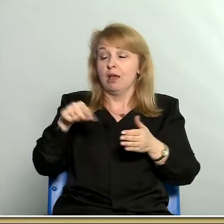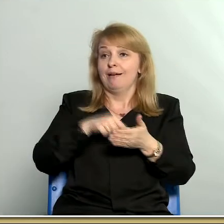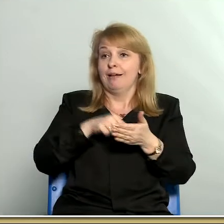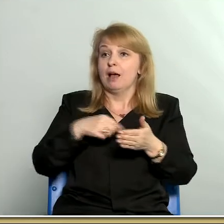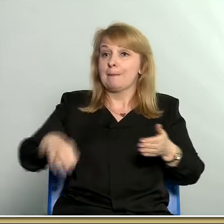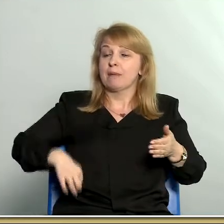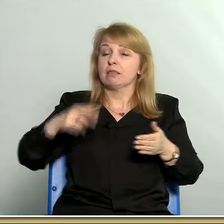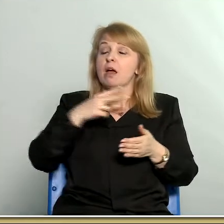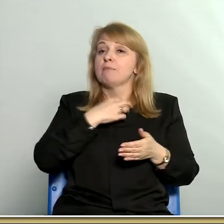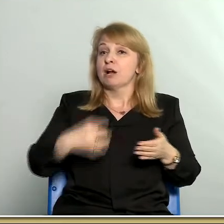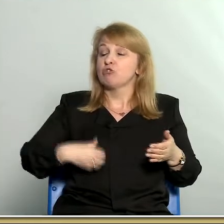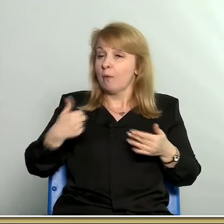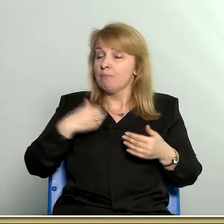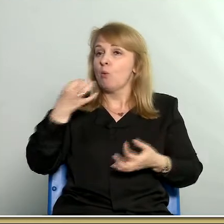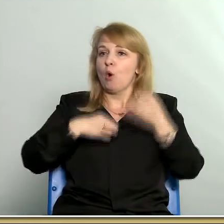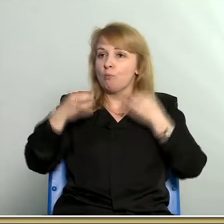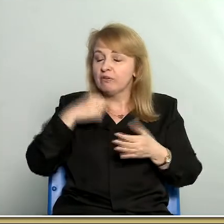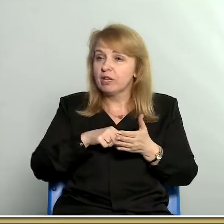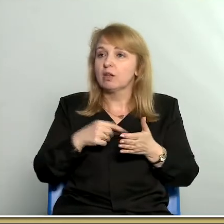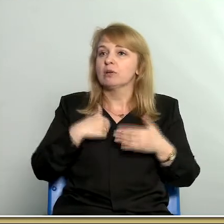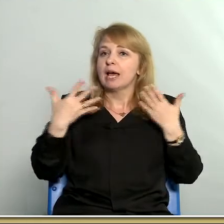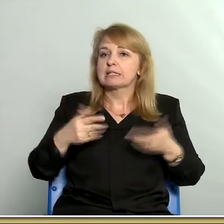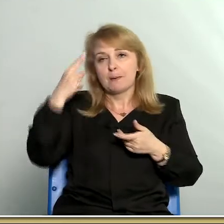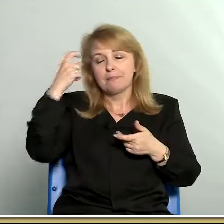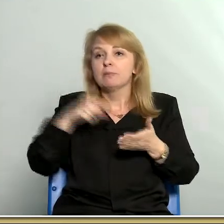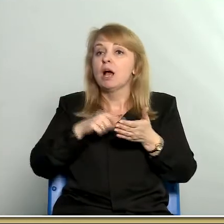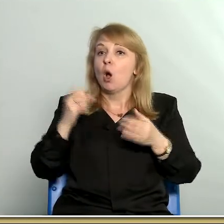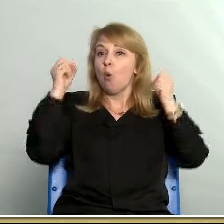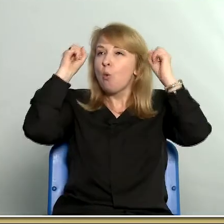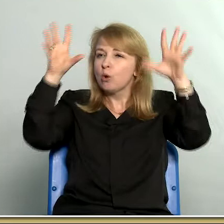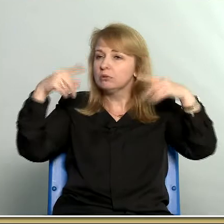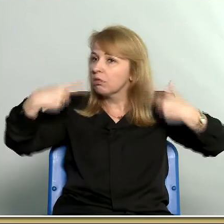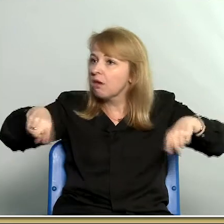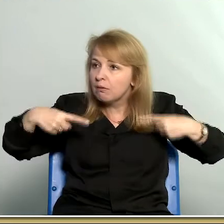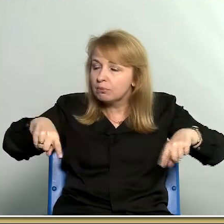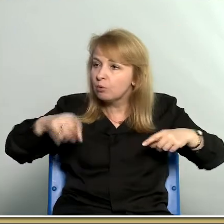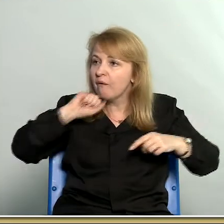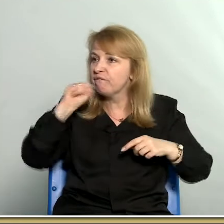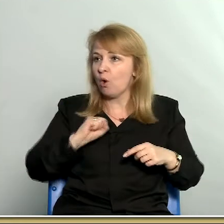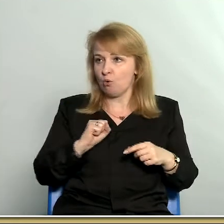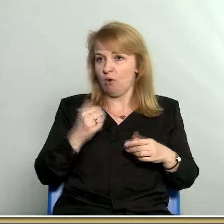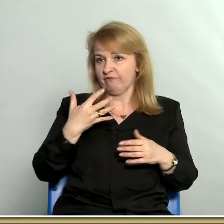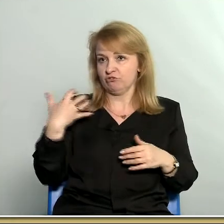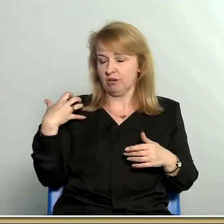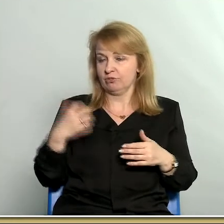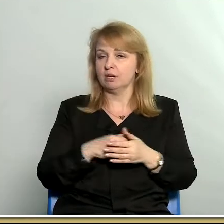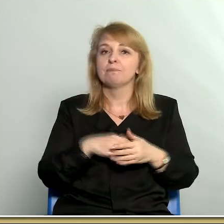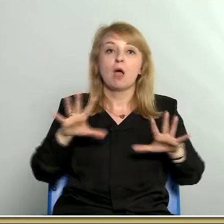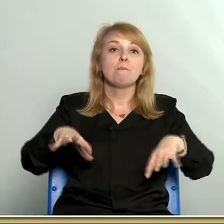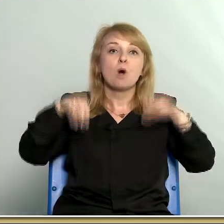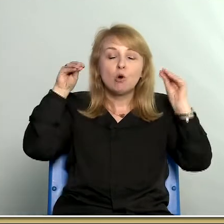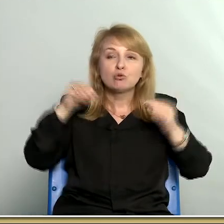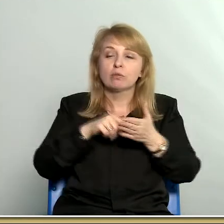Raboszuk mówił. Ja chciałam przypomnieć, że kultury w ogóle nie było. Gdy się spojrzało na projekty rozporządzeń na początku